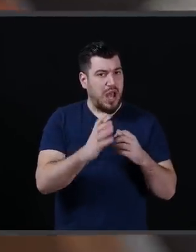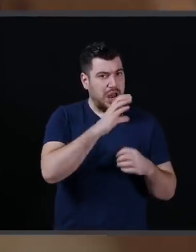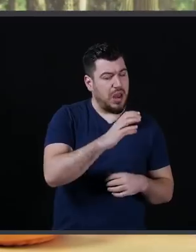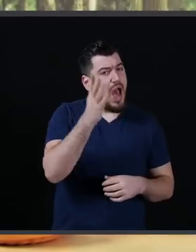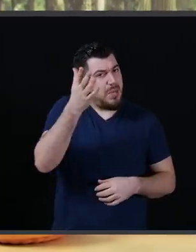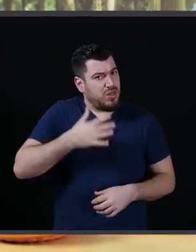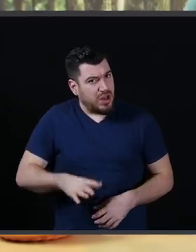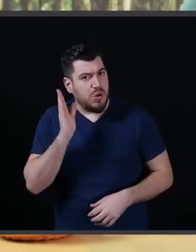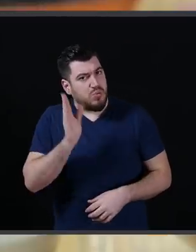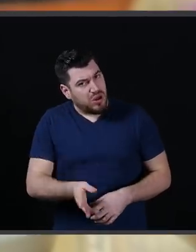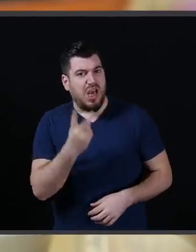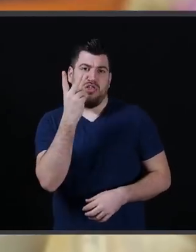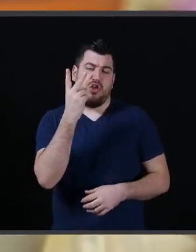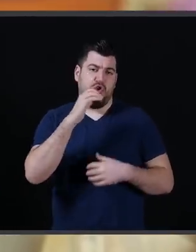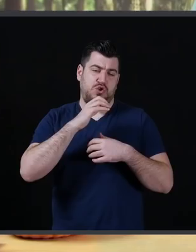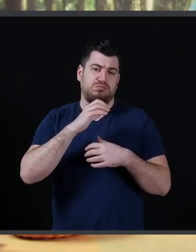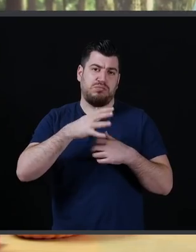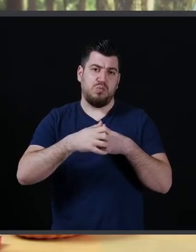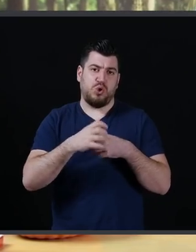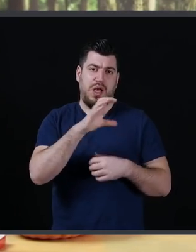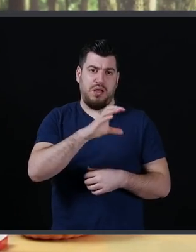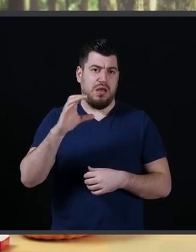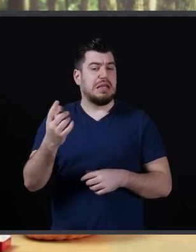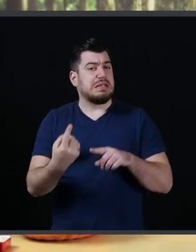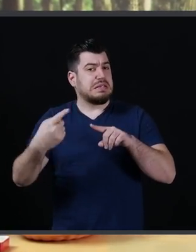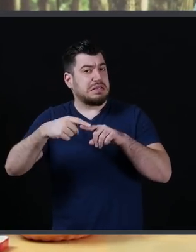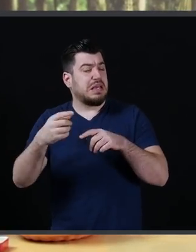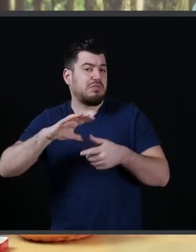υγρά μου Μέσα σε ένα μπολ Και τα ανακατεύω